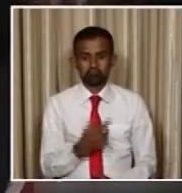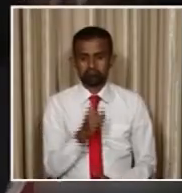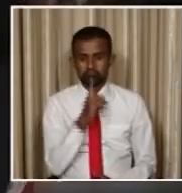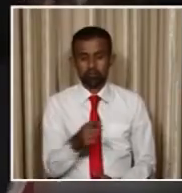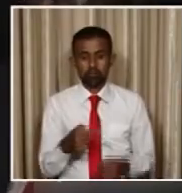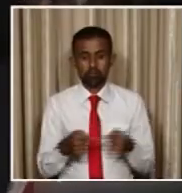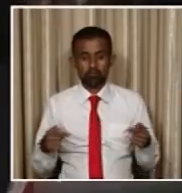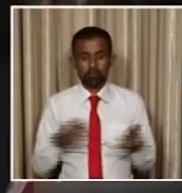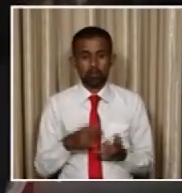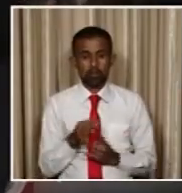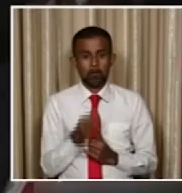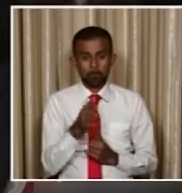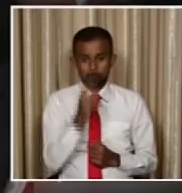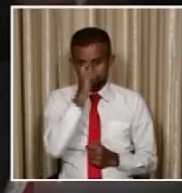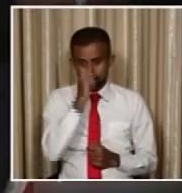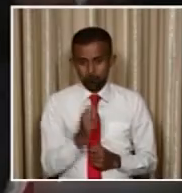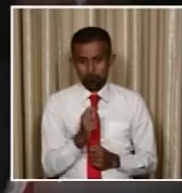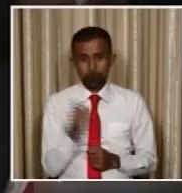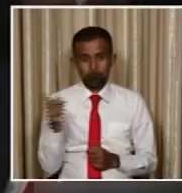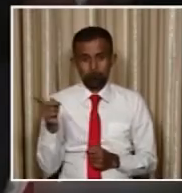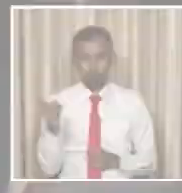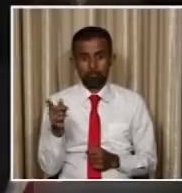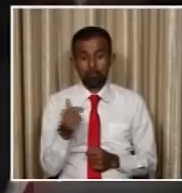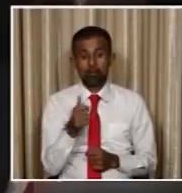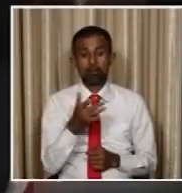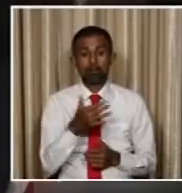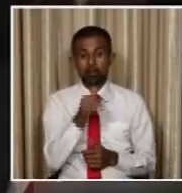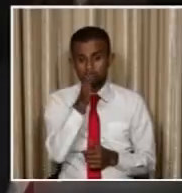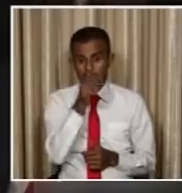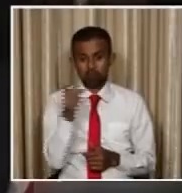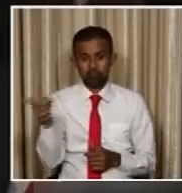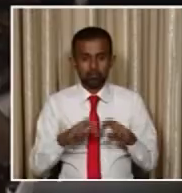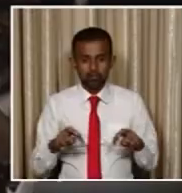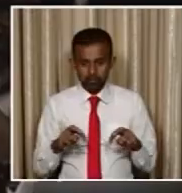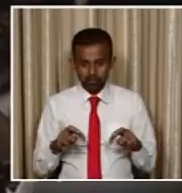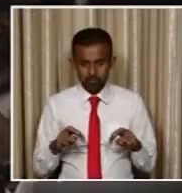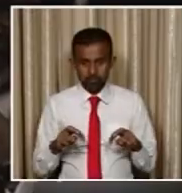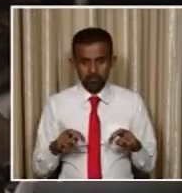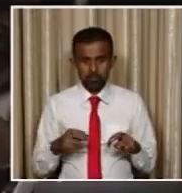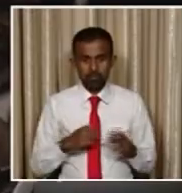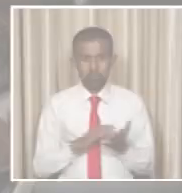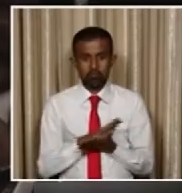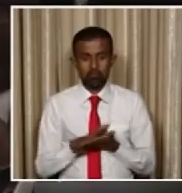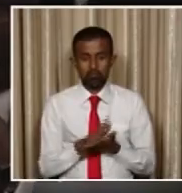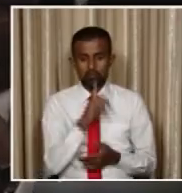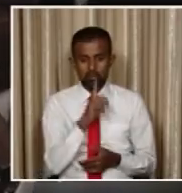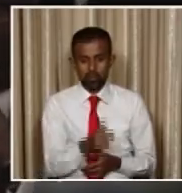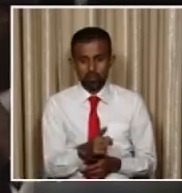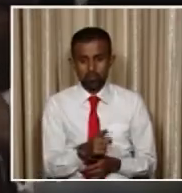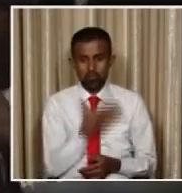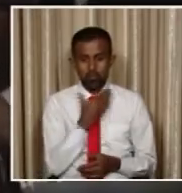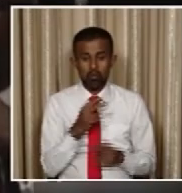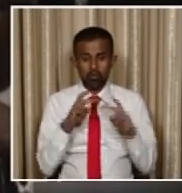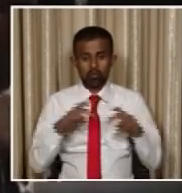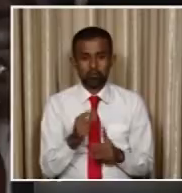විපක්ෂ නායක සජිත් ප්‍රේමදාස මහත්තයාටත් මේගොල්ලෝ ලනු දෙයිද කියලා දැන් ඔය ලනු දීගෙන ඉන්නේ මං ඊටම පැහැදිලිව කියනවා මේ බොරු